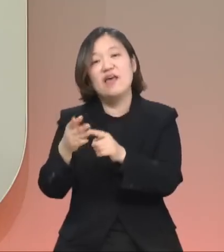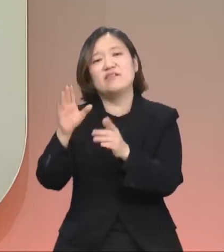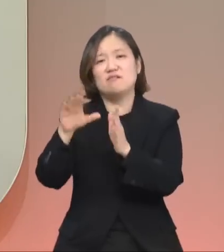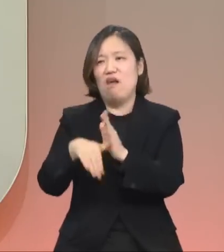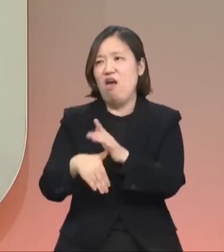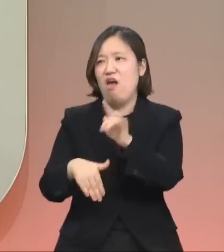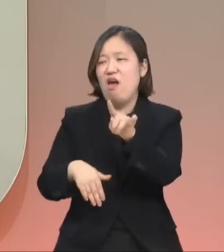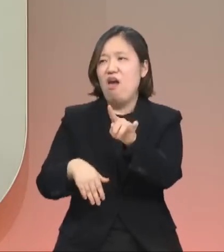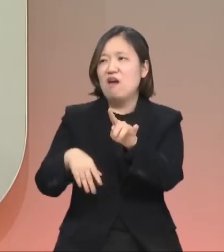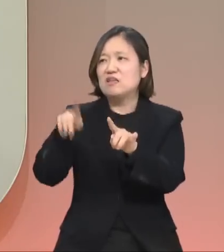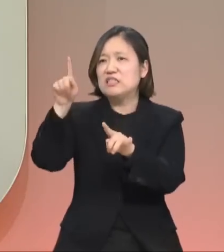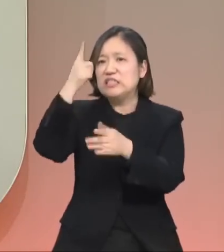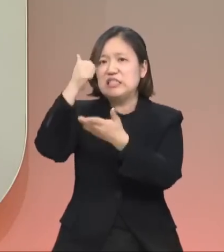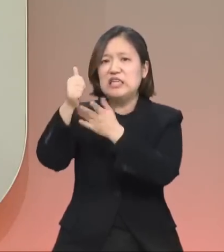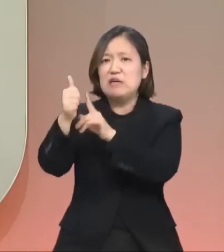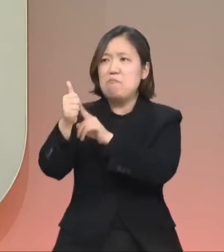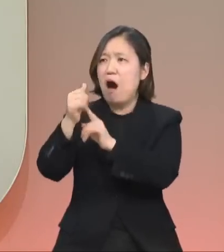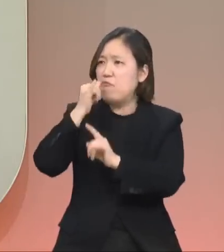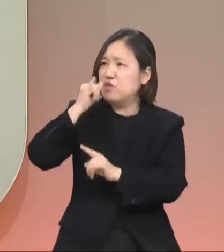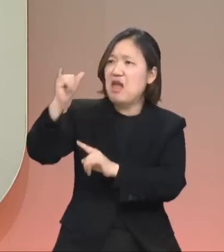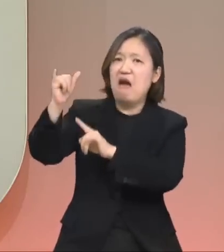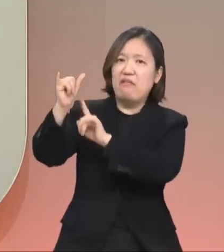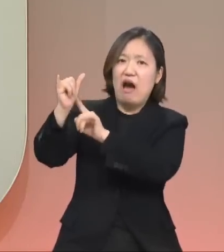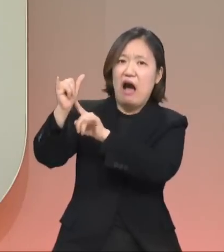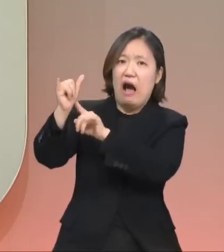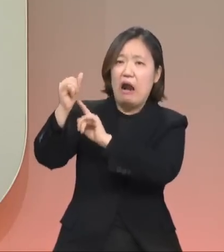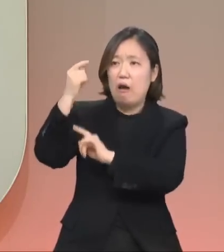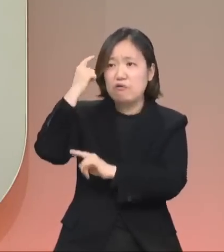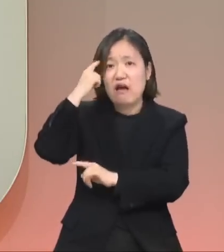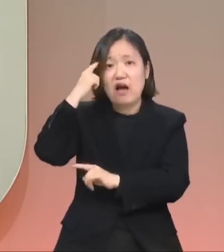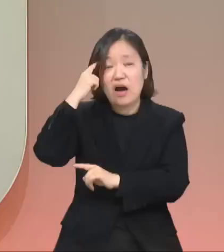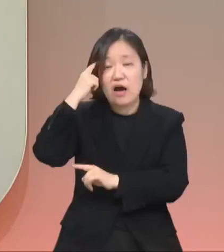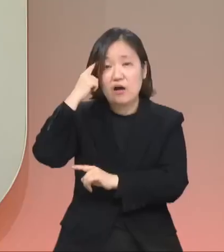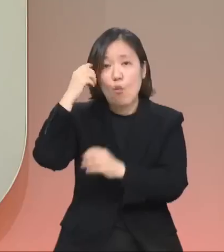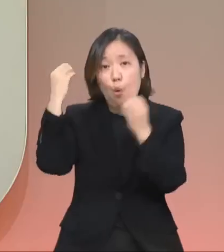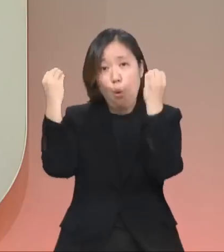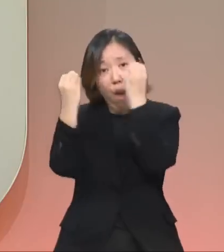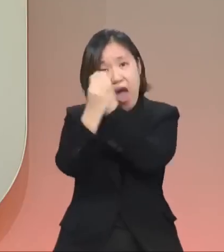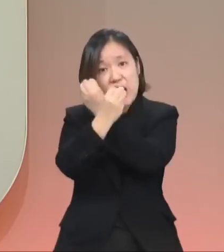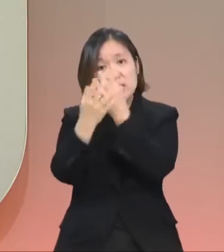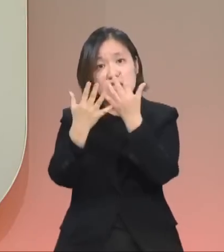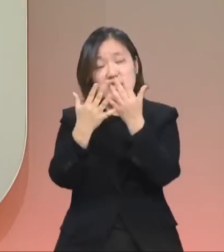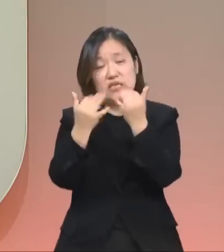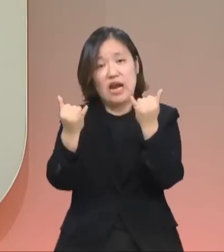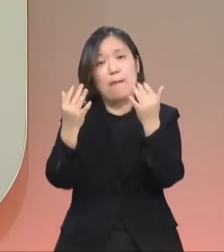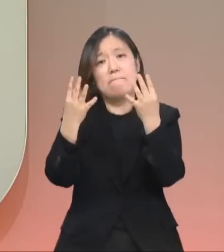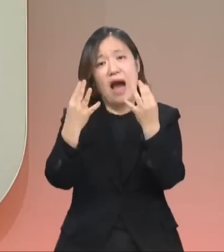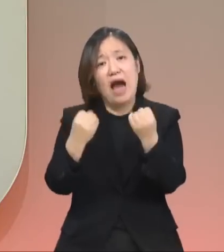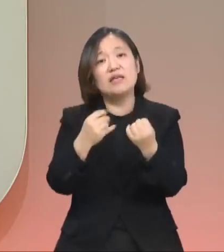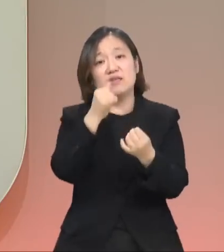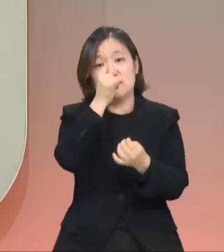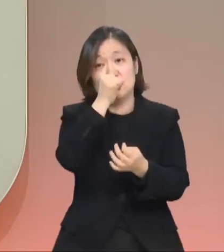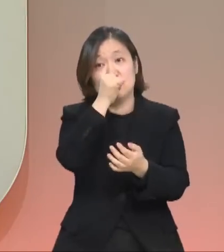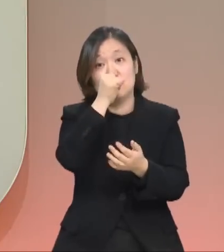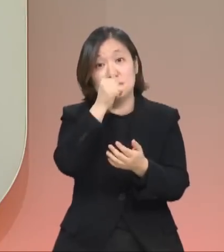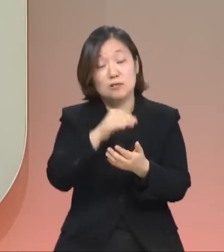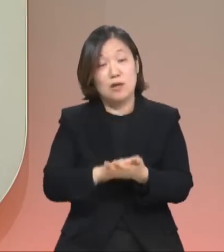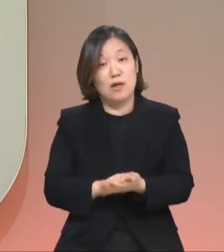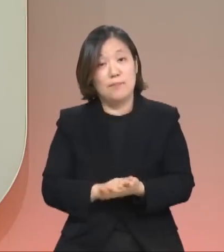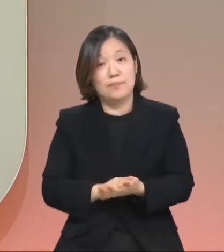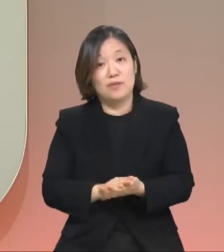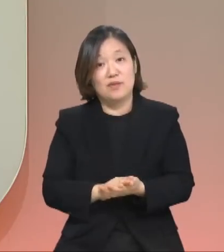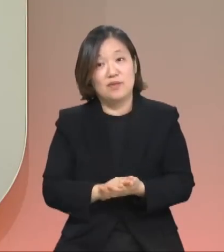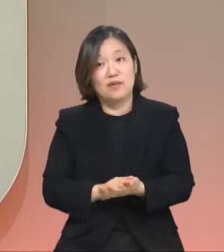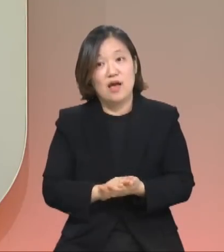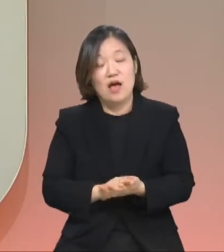저분은 대단한 분인 거 같다 이렇게 생각하는 불자님들이 굉장히 많아요 기도가 비 이야기를 살펴봐도 여러분 이제